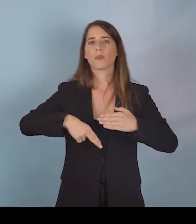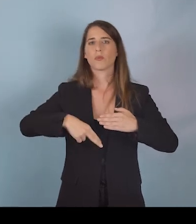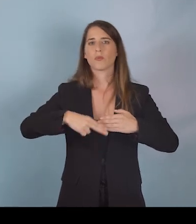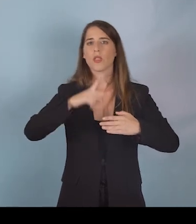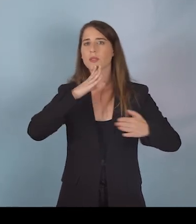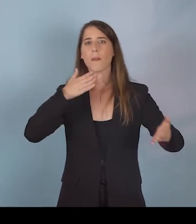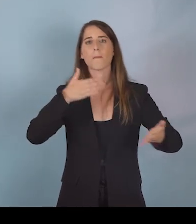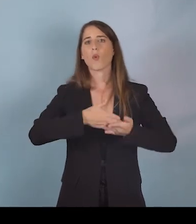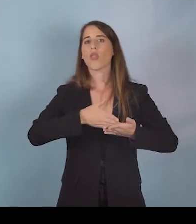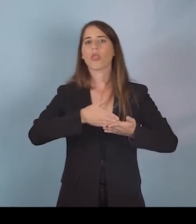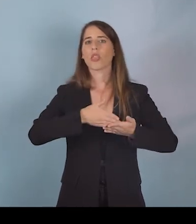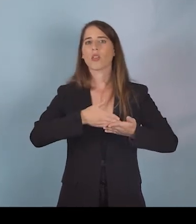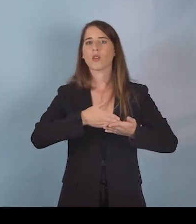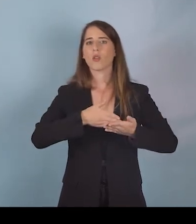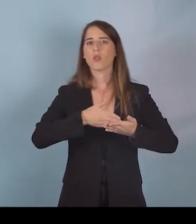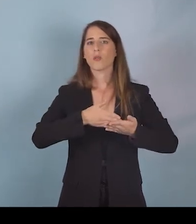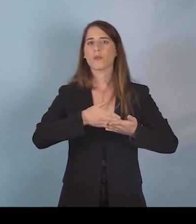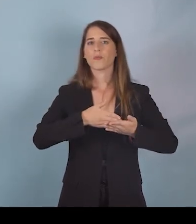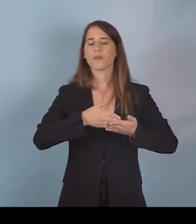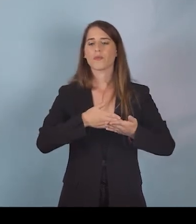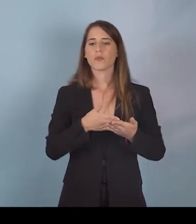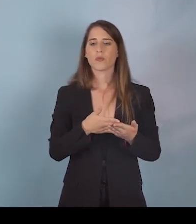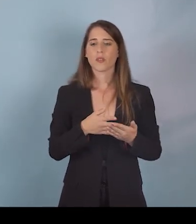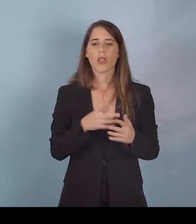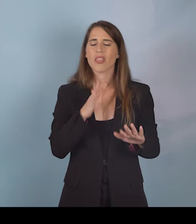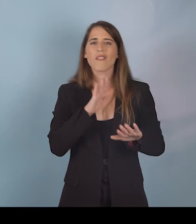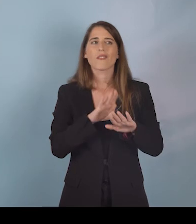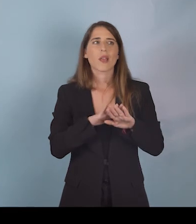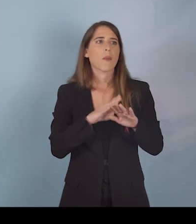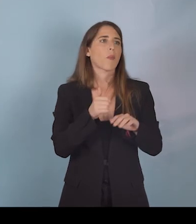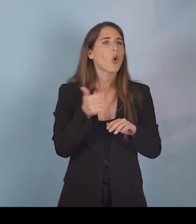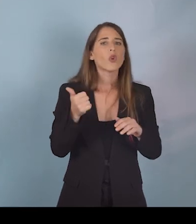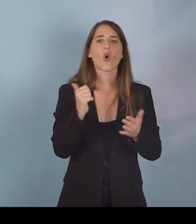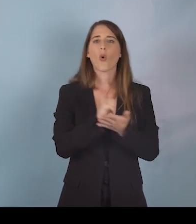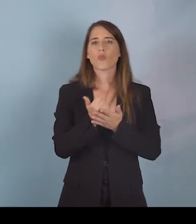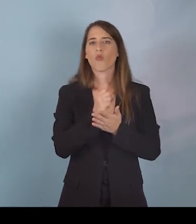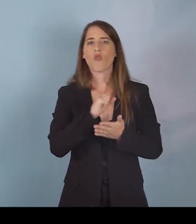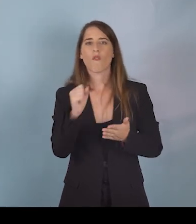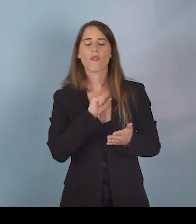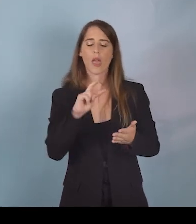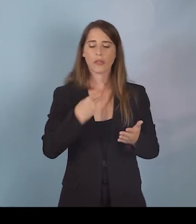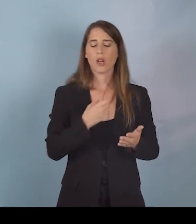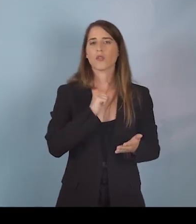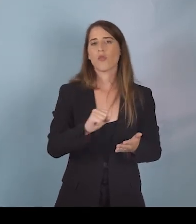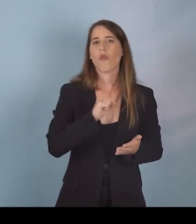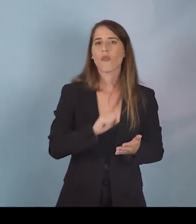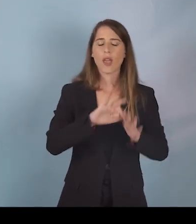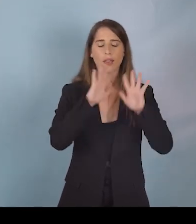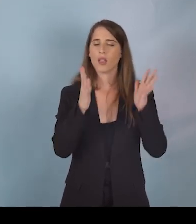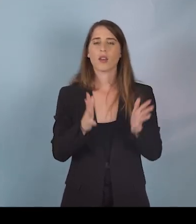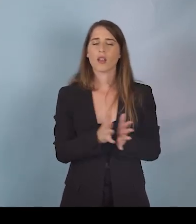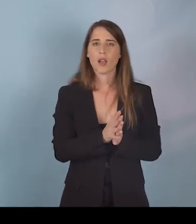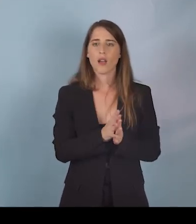Γίνεται ένα stop κατευθείαν και εμποδίζεται κάτι τέτοιο. και όχι μόνο λόγω